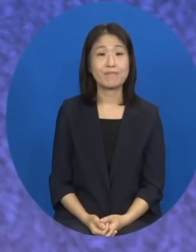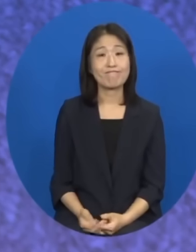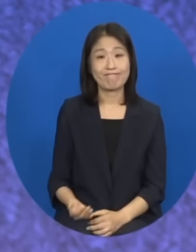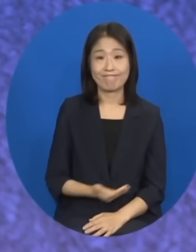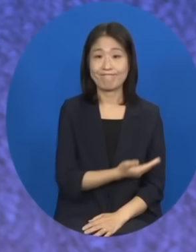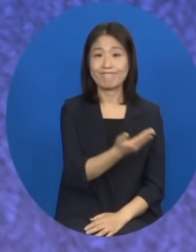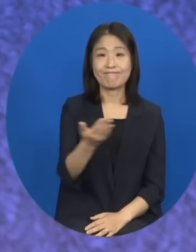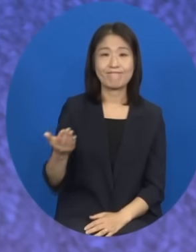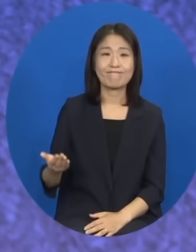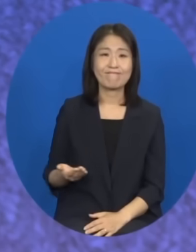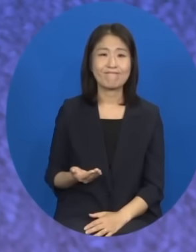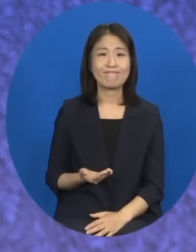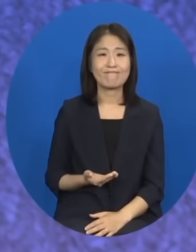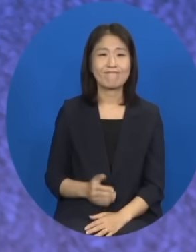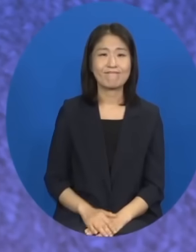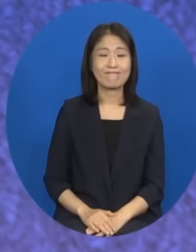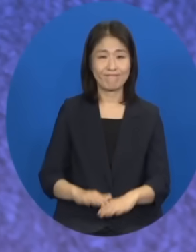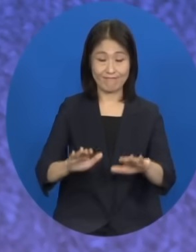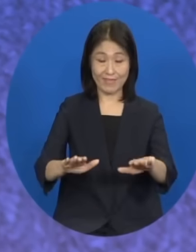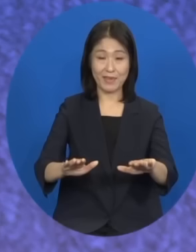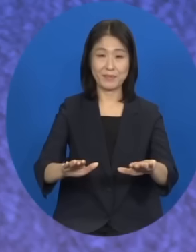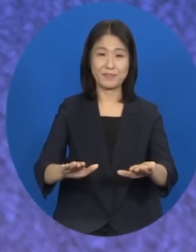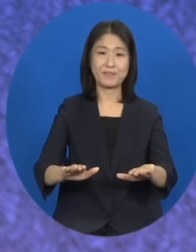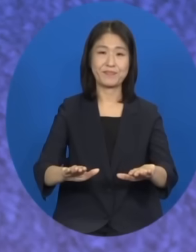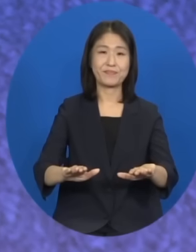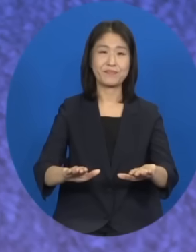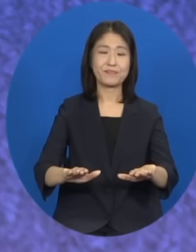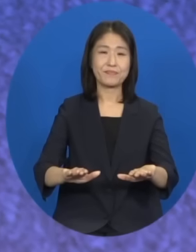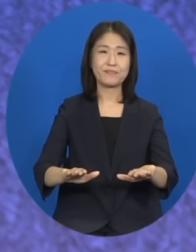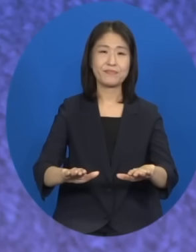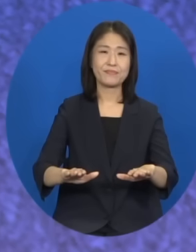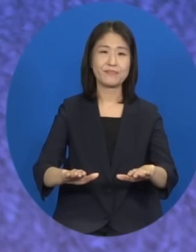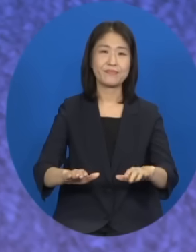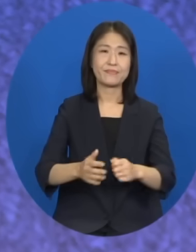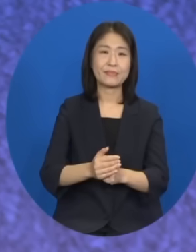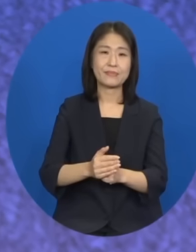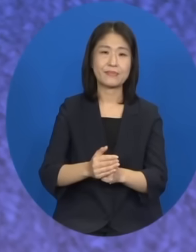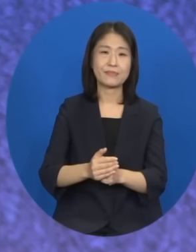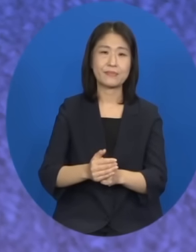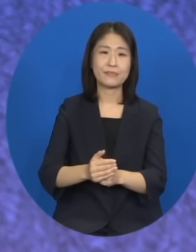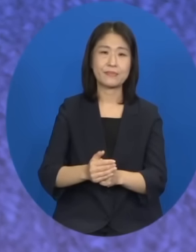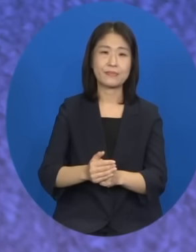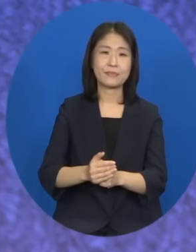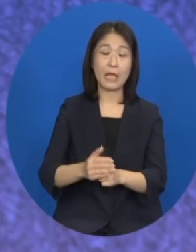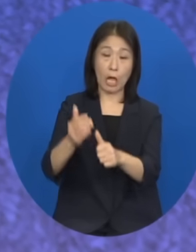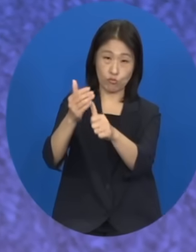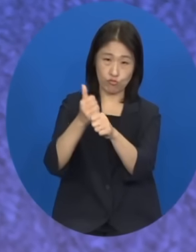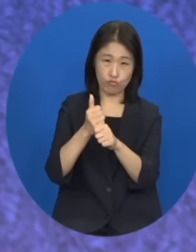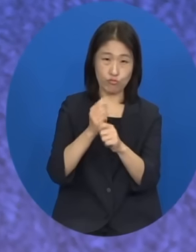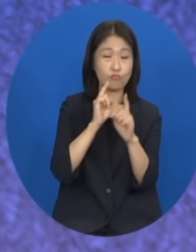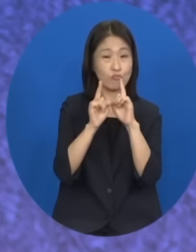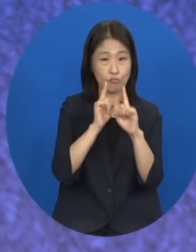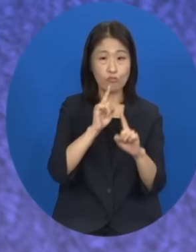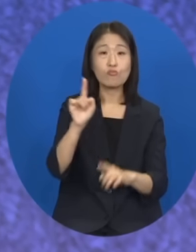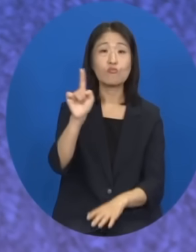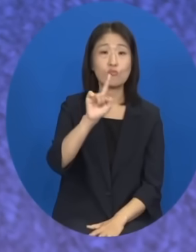여러분들, 오늘 이 시간 우리가 정말 붙잡아야 될 말씀은 우리가 주님과